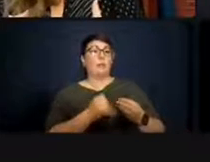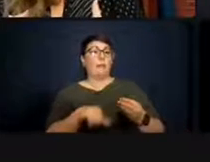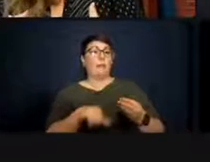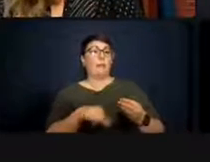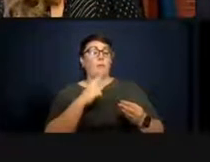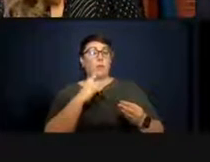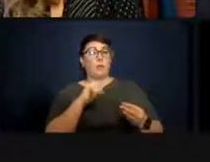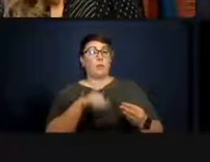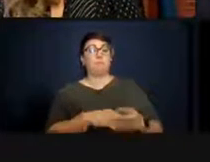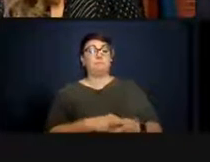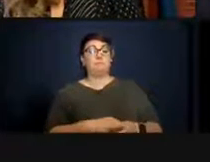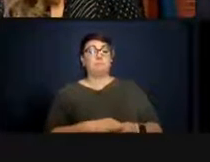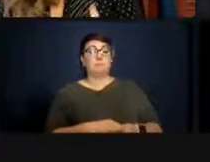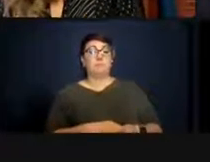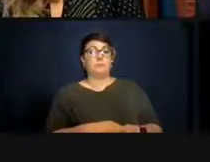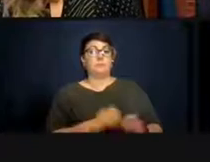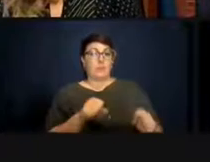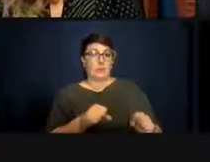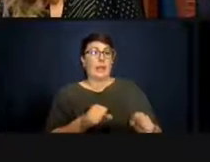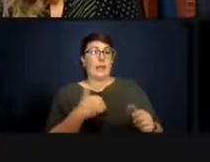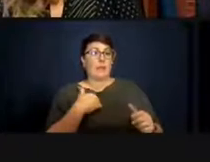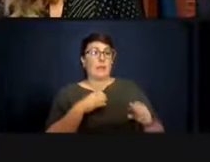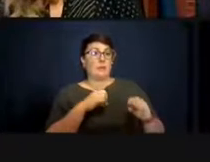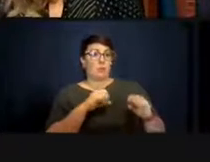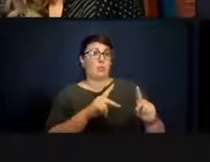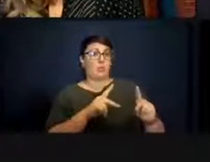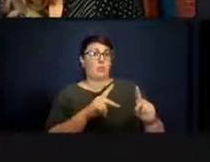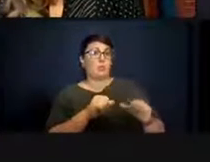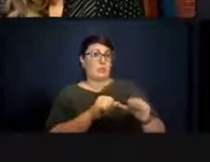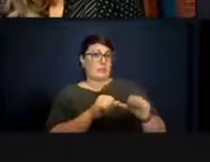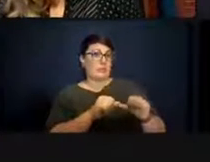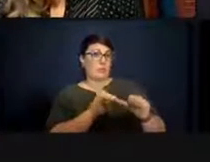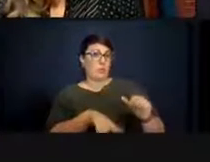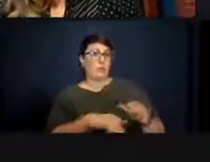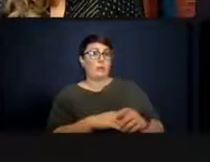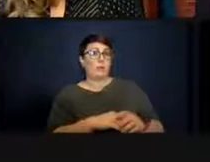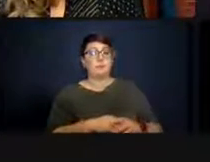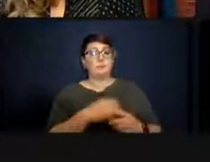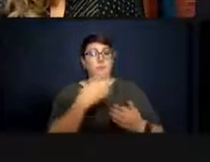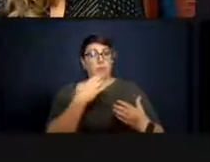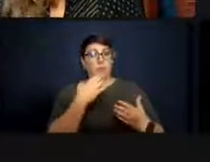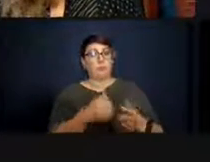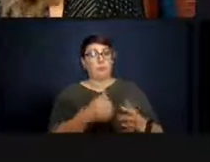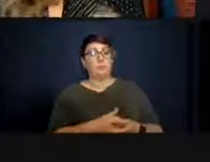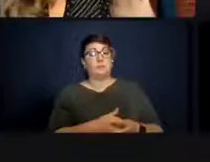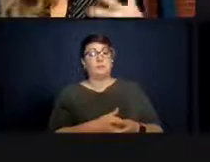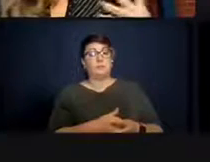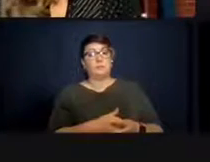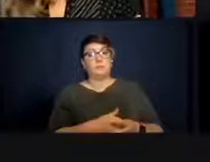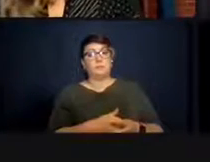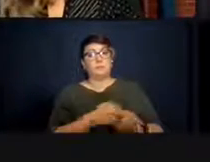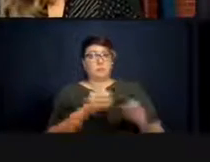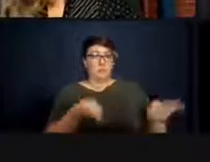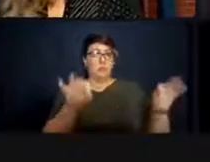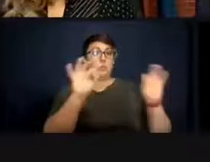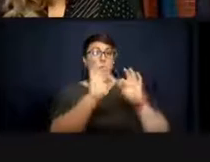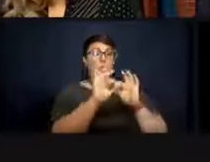نضمن حيث هو ممكن أن نوسع هذه الفرص، وأعتقد أن هذا الأمر مهم جدا